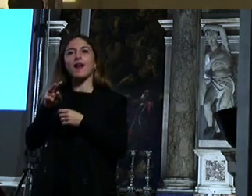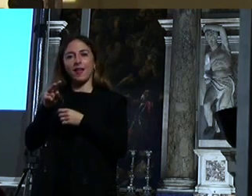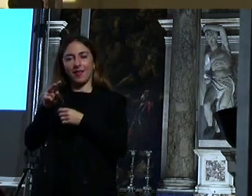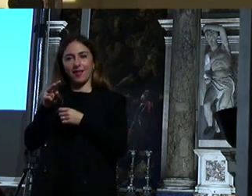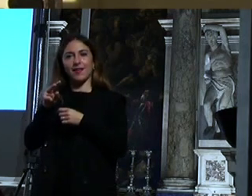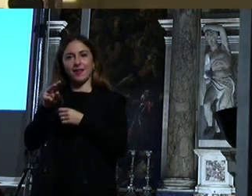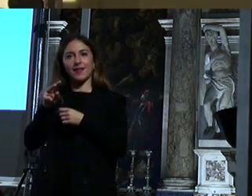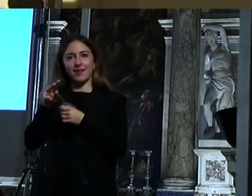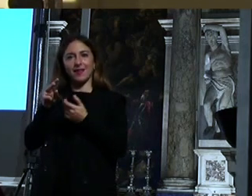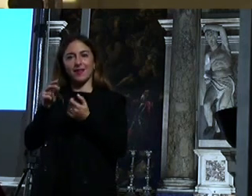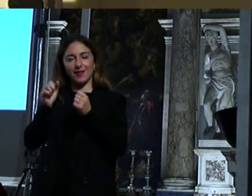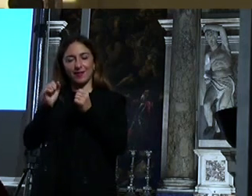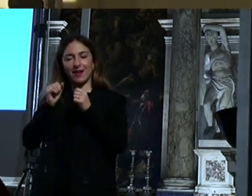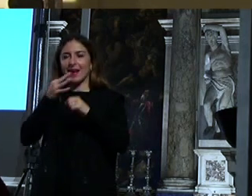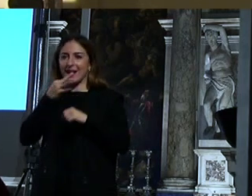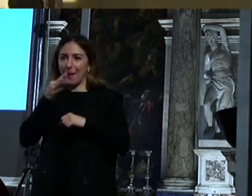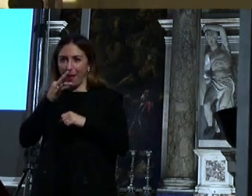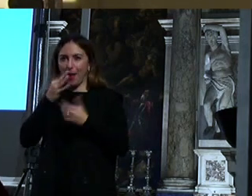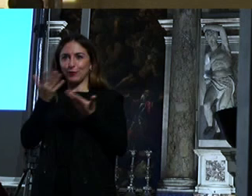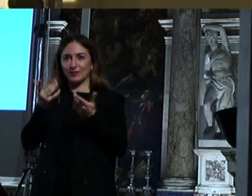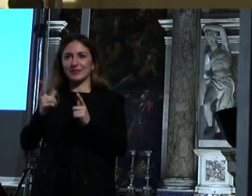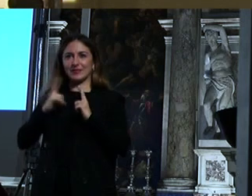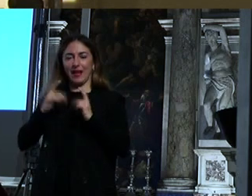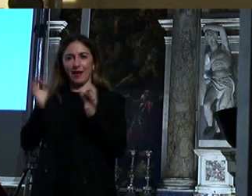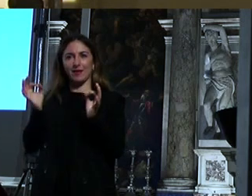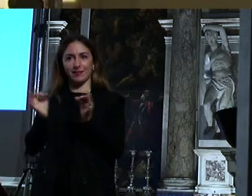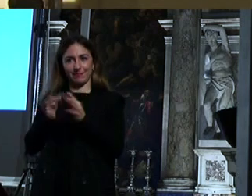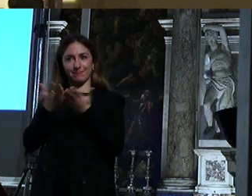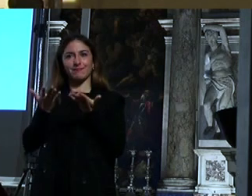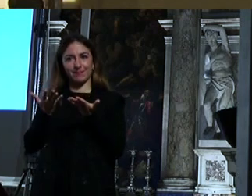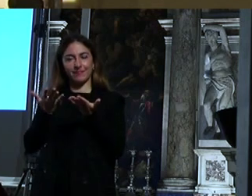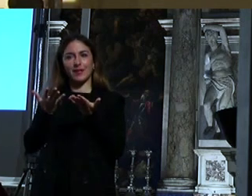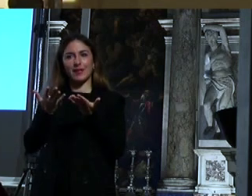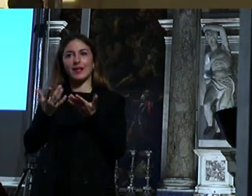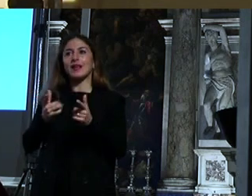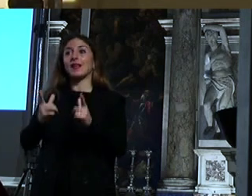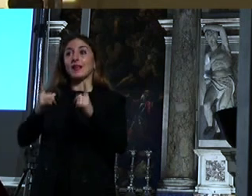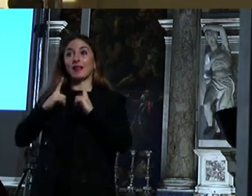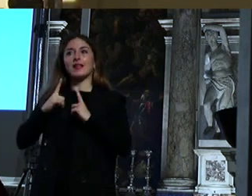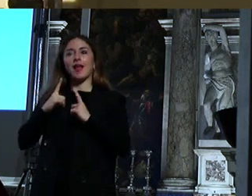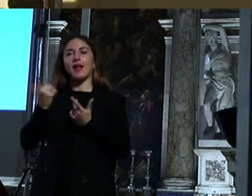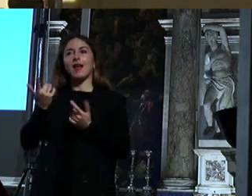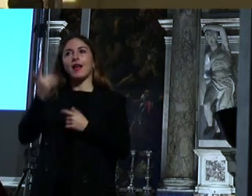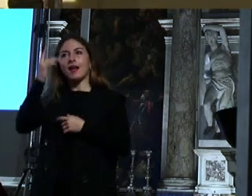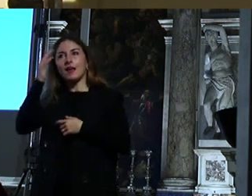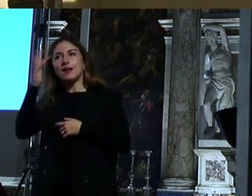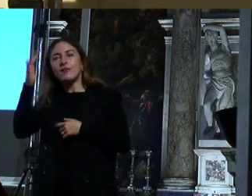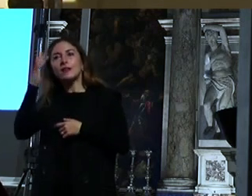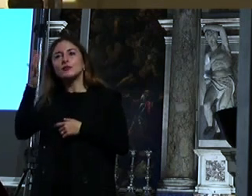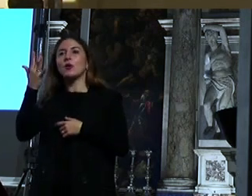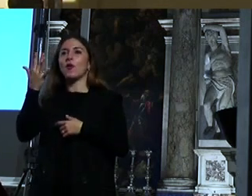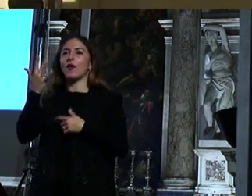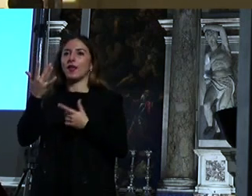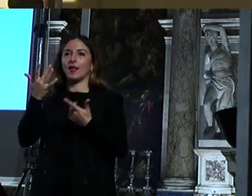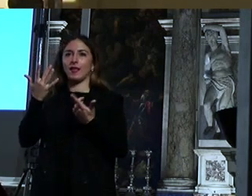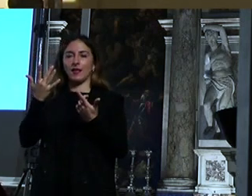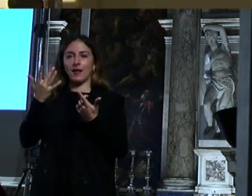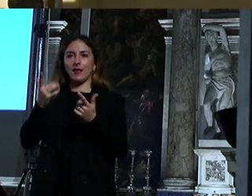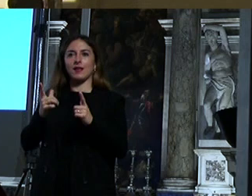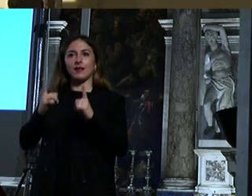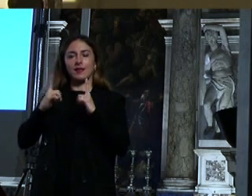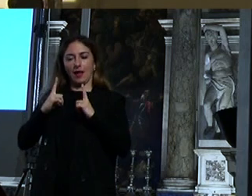elemento che possiamo sfruttare sfruttando altre dimensioni di incrocio, appunto per far riflettere e far partecipare